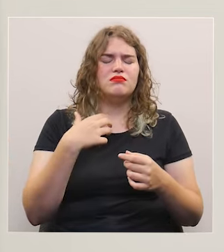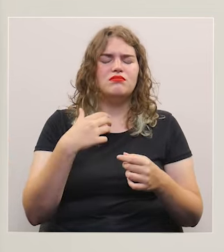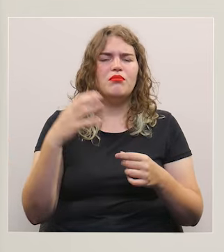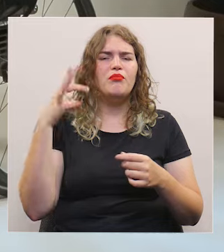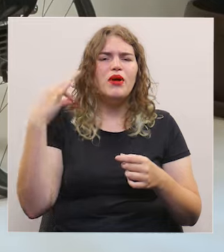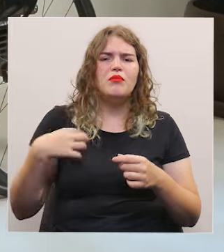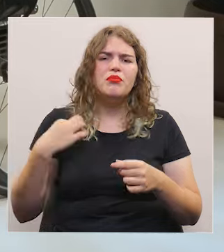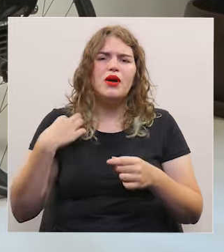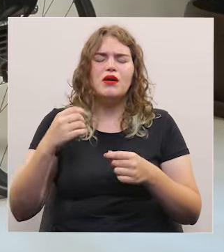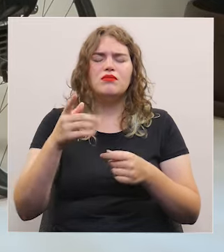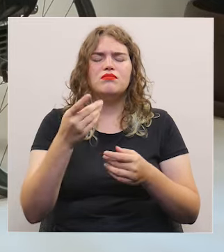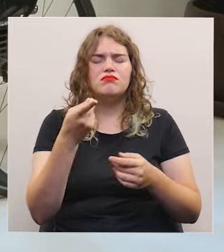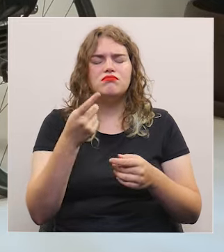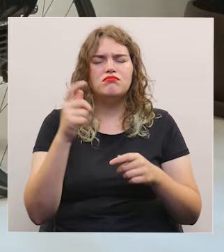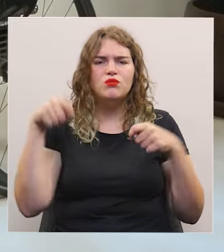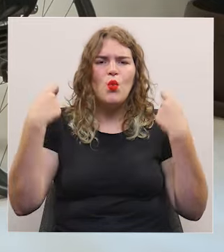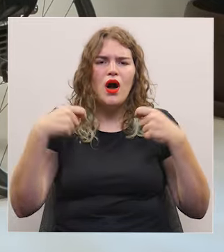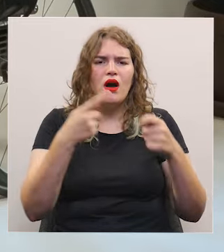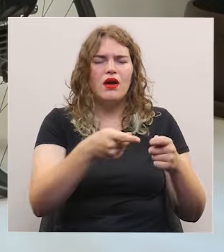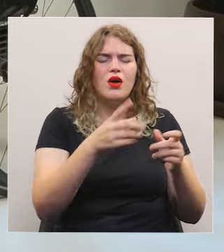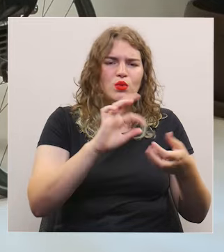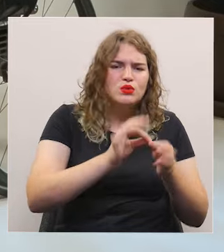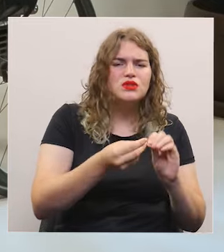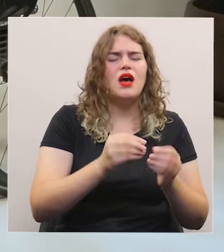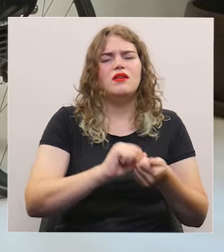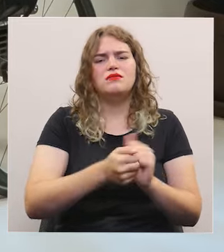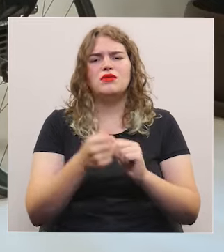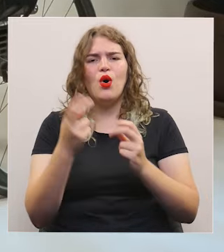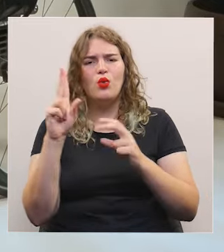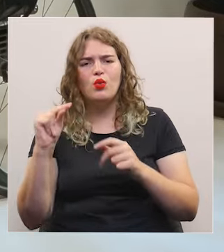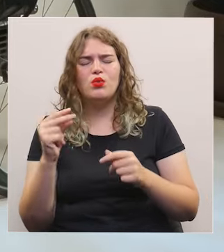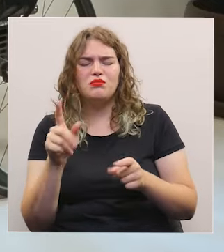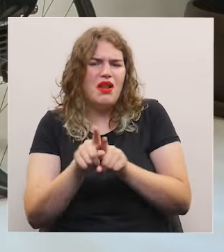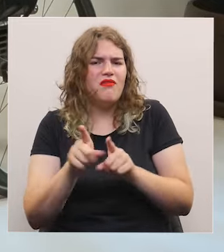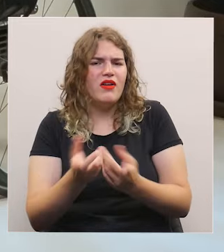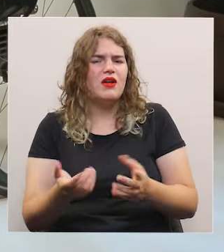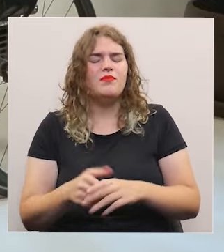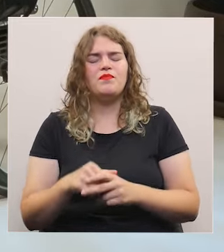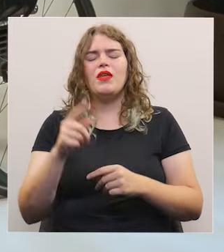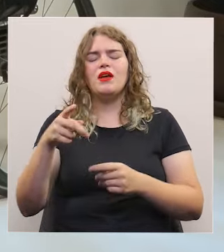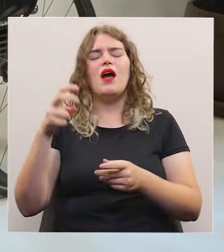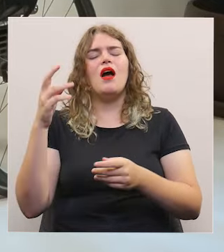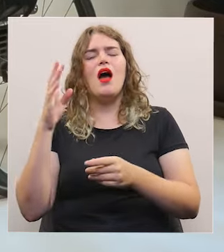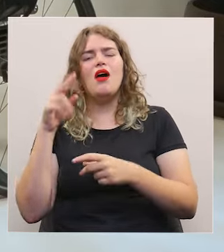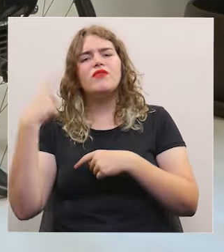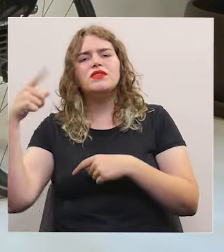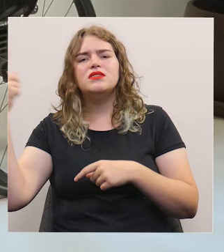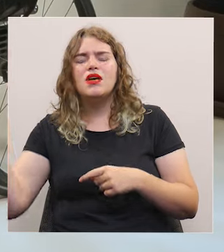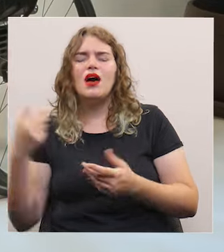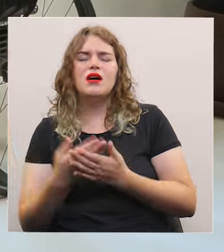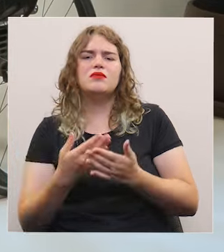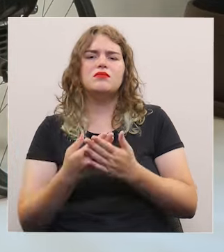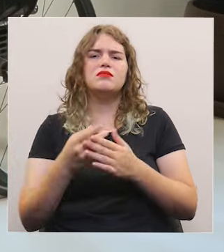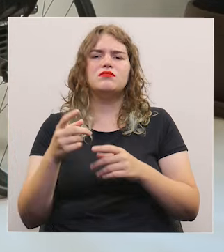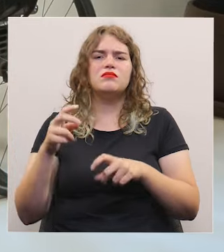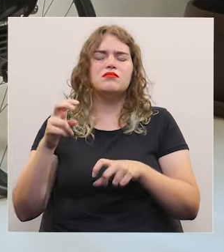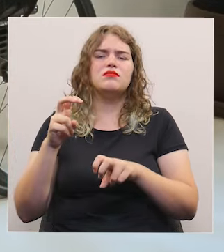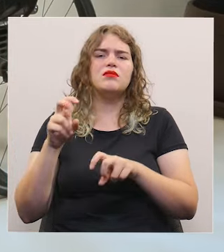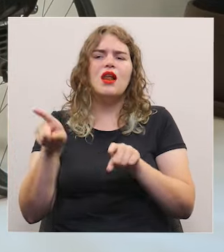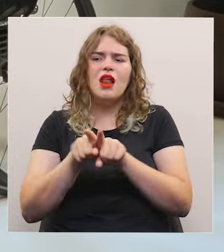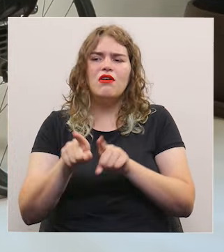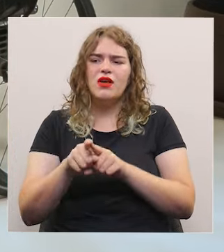rămână invers, uscată. Și am visat că stau într-o cameră și în acea cameră era un vis real, precum momentul pe care îl trăiesc acum